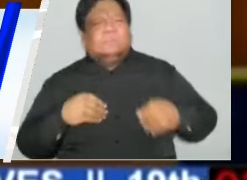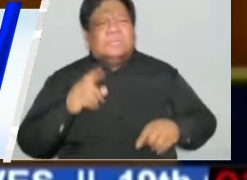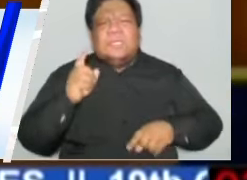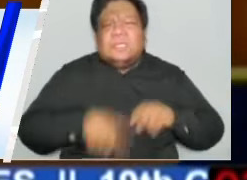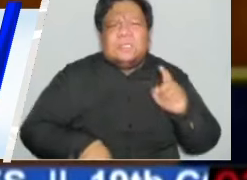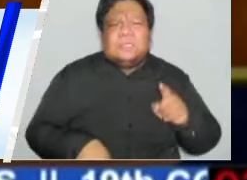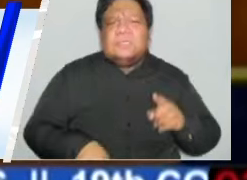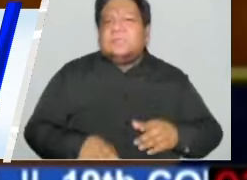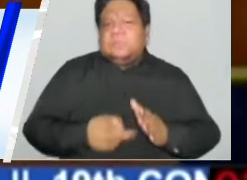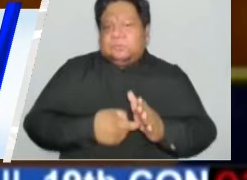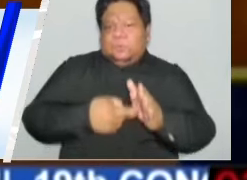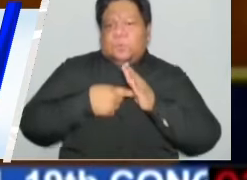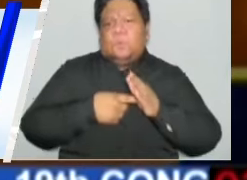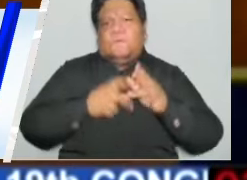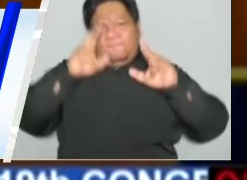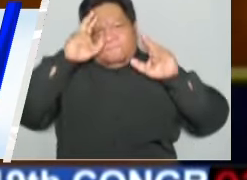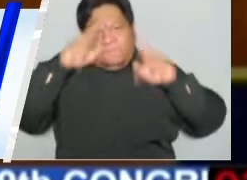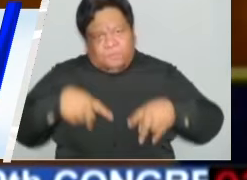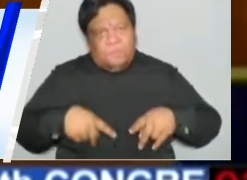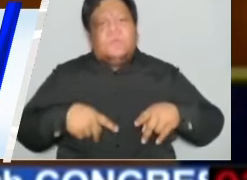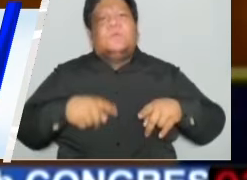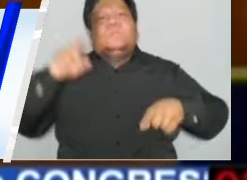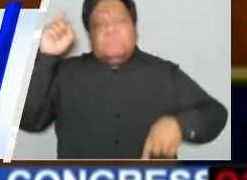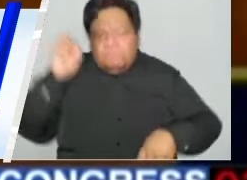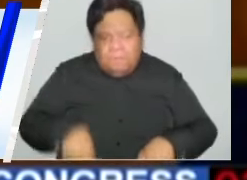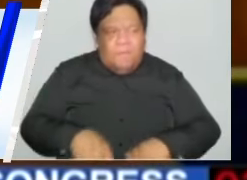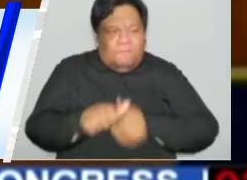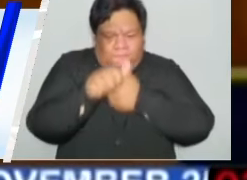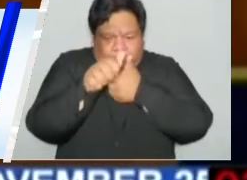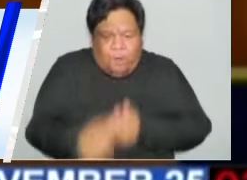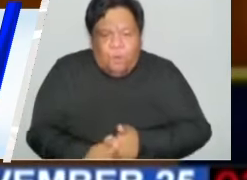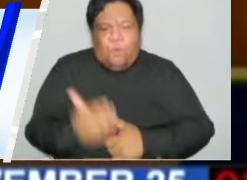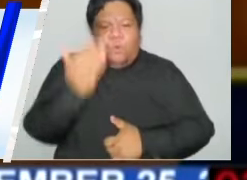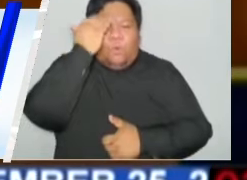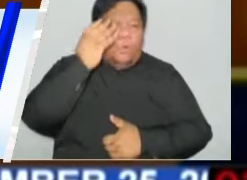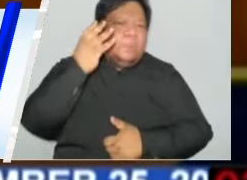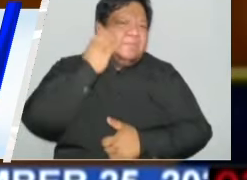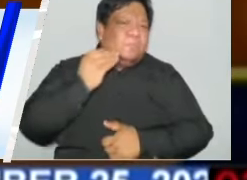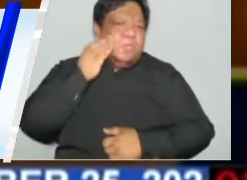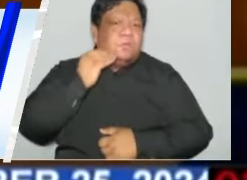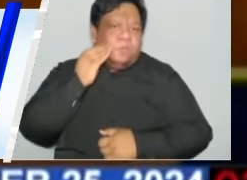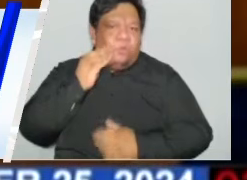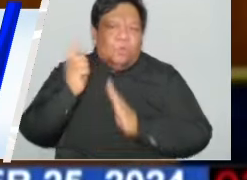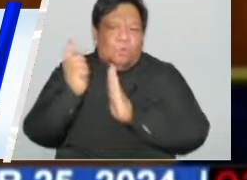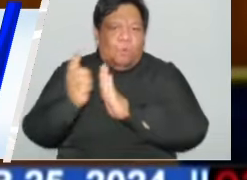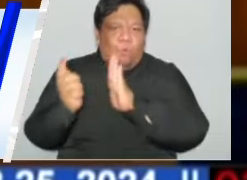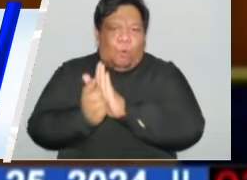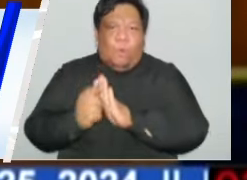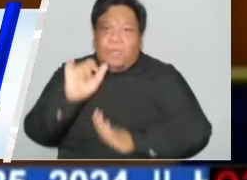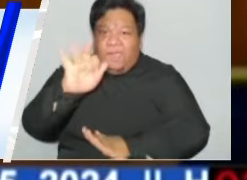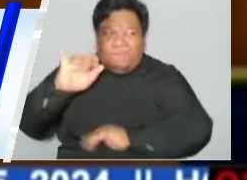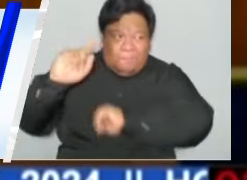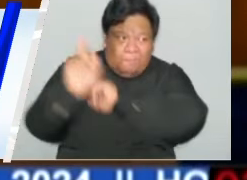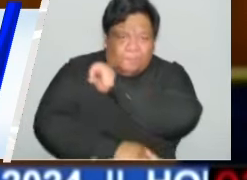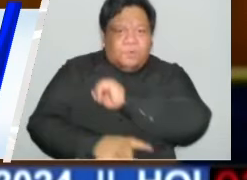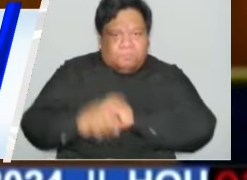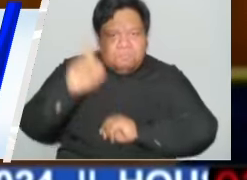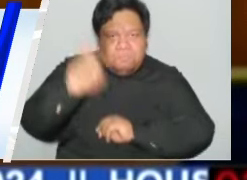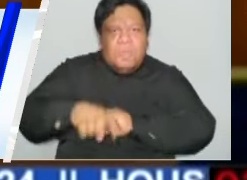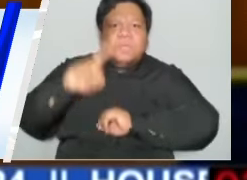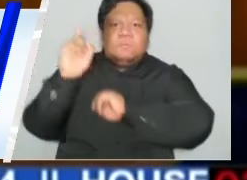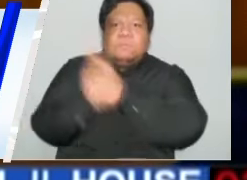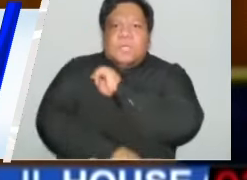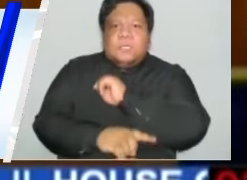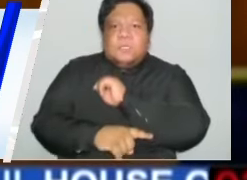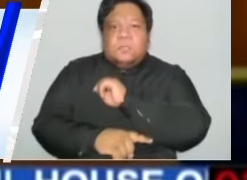face the full force of the law for her actions. We cannot and will not allow anyone, even